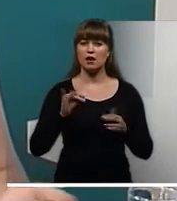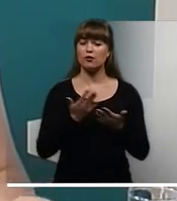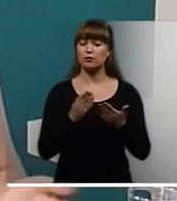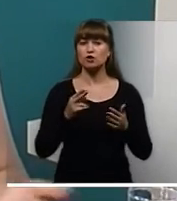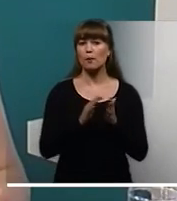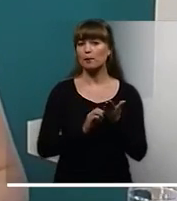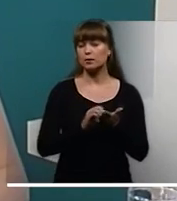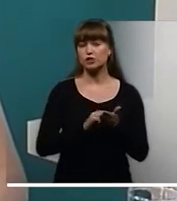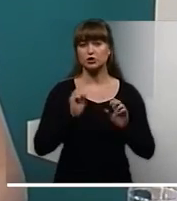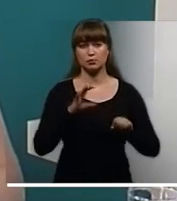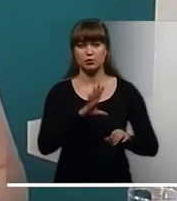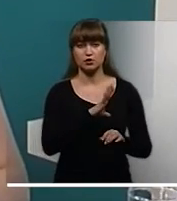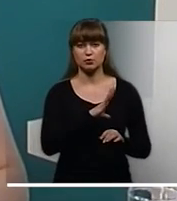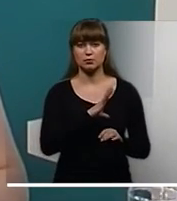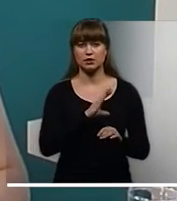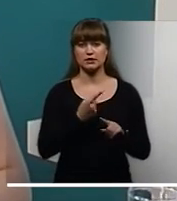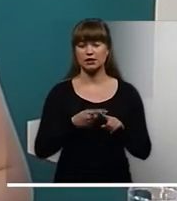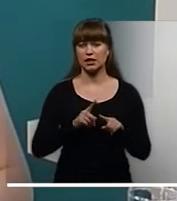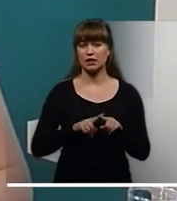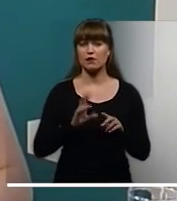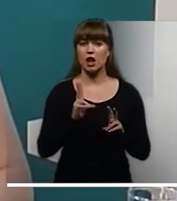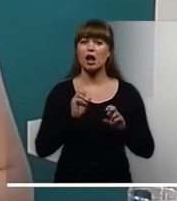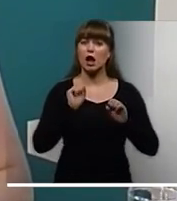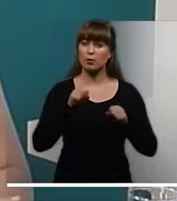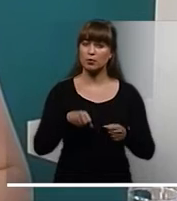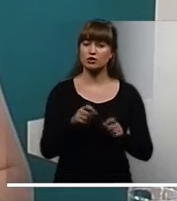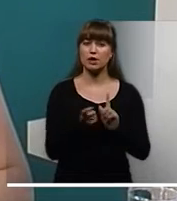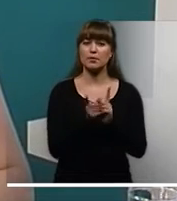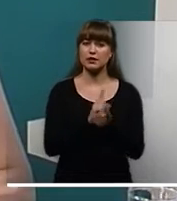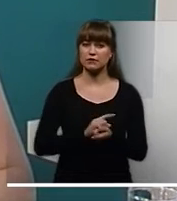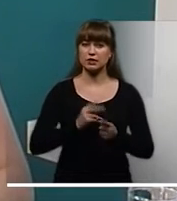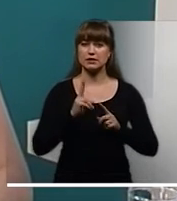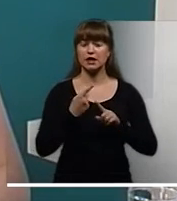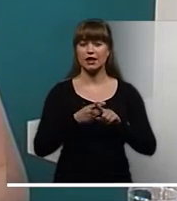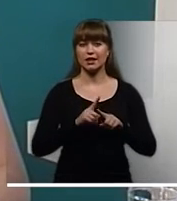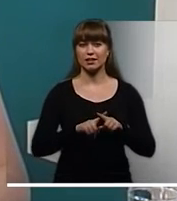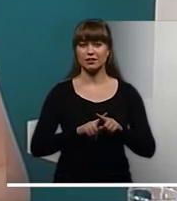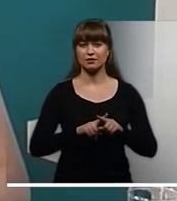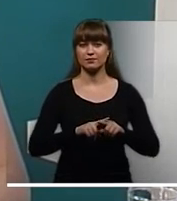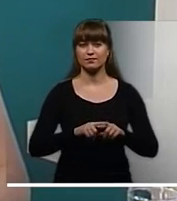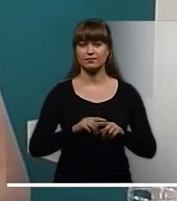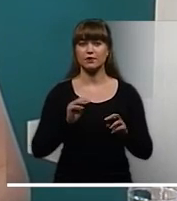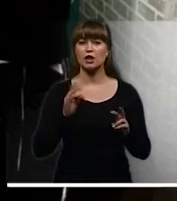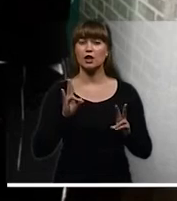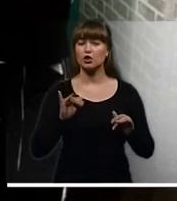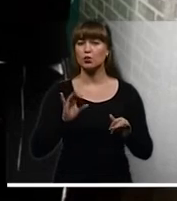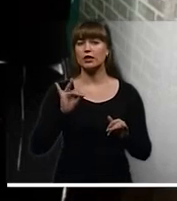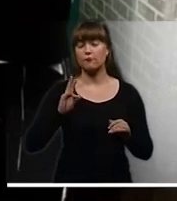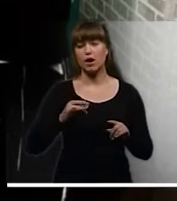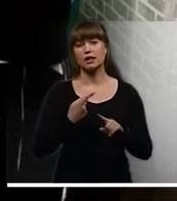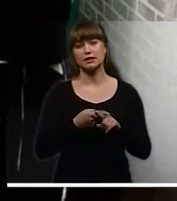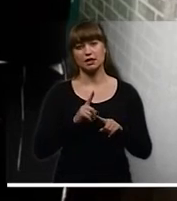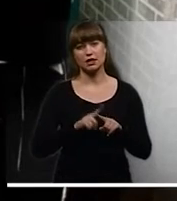В чем причина возникновения вот этой дисфункции, этого заболевания? И как можно предотвратить? Может быть, какая-то профилактика есть? Ну, инфаркт –